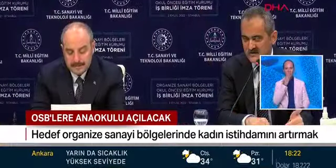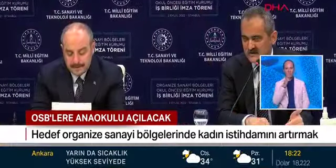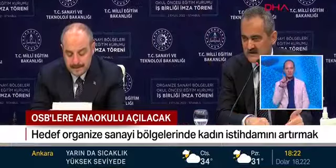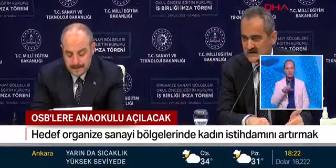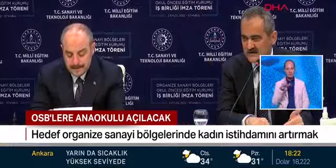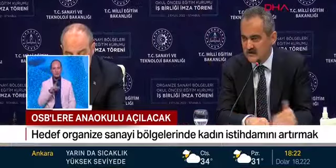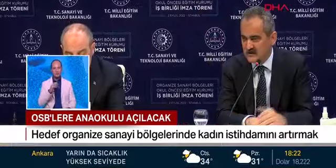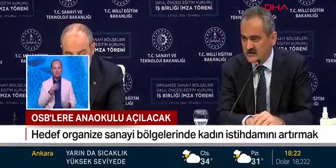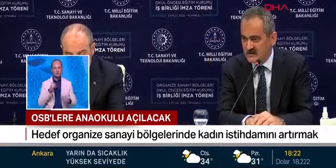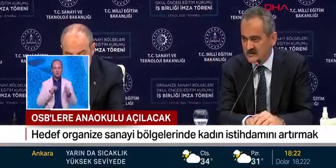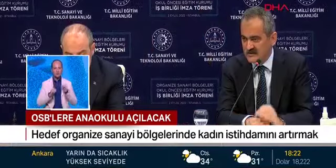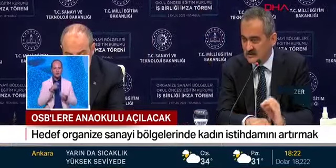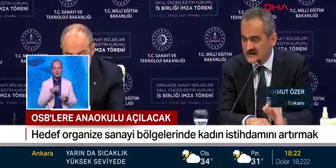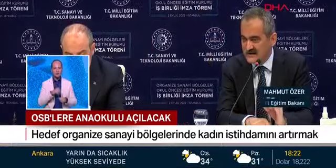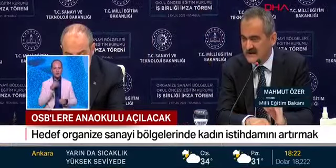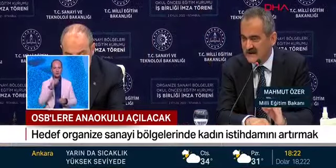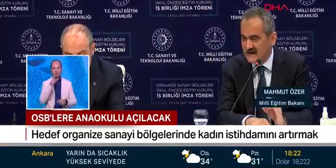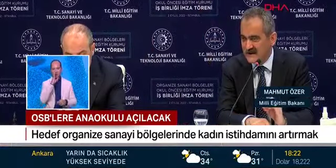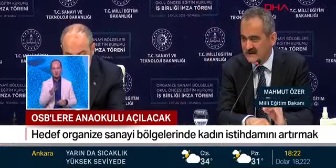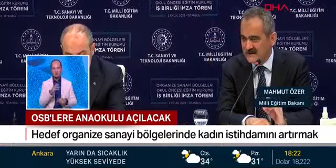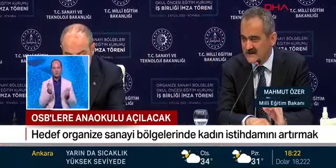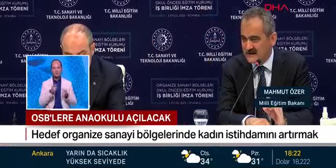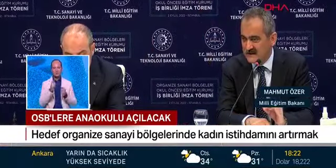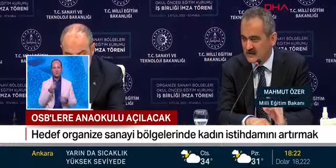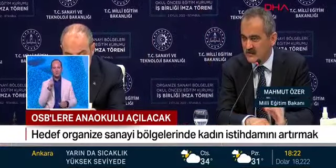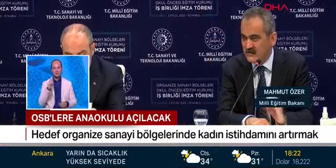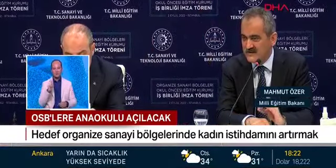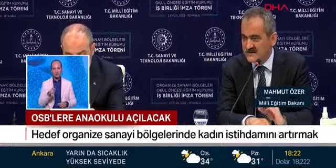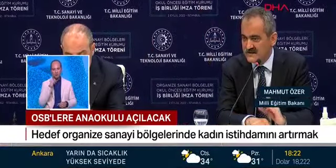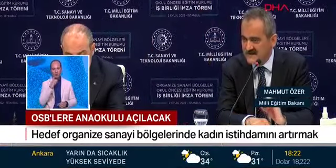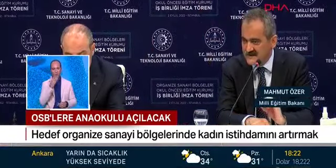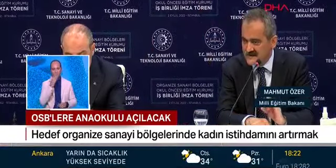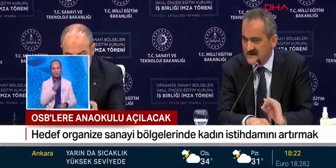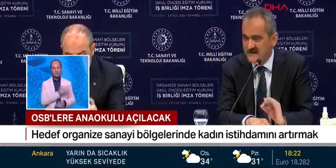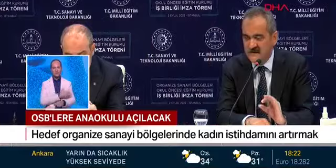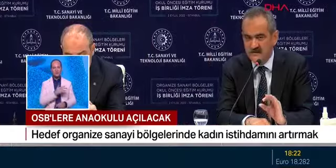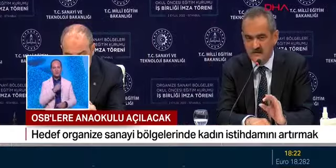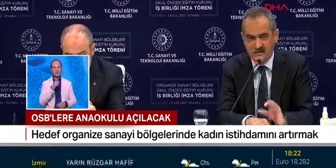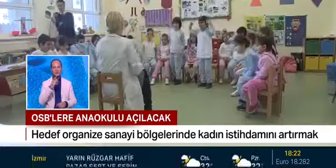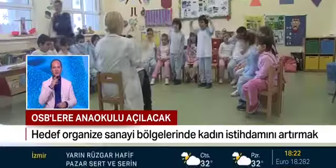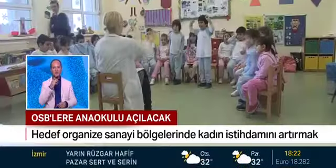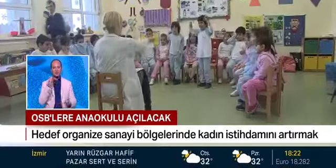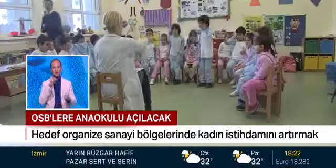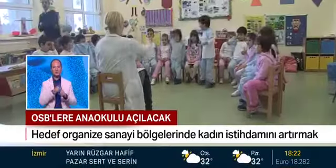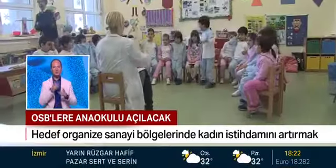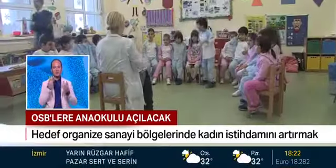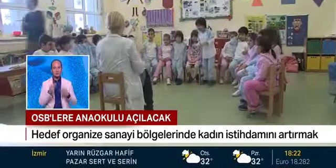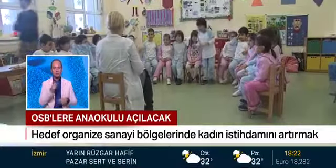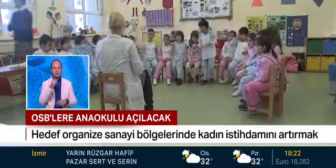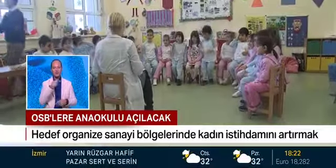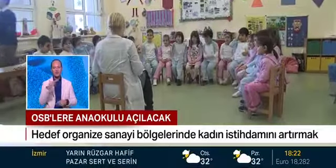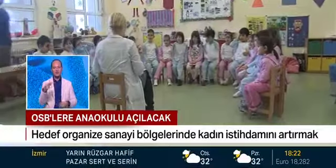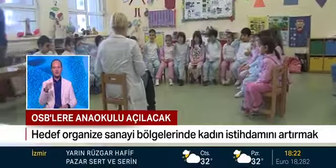lisede, yüksek öğretimdeki okullaşma oranında çok ciddi hamleler yapmasına rağmen okul öncesinde istediği hedeflere ulaşamadı. Bu